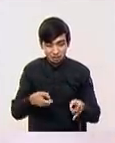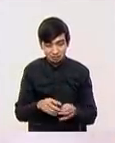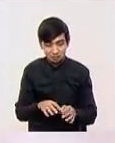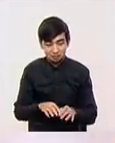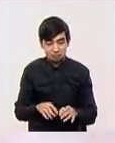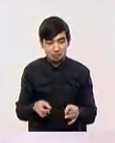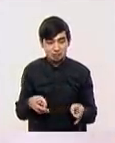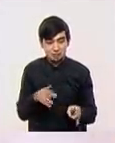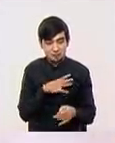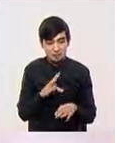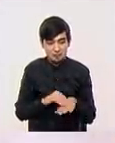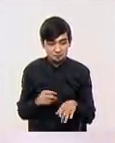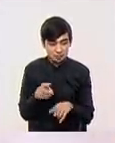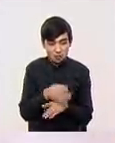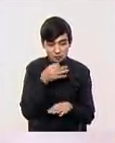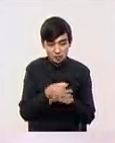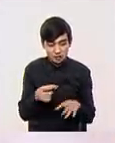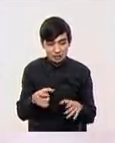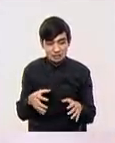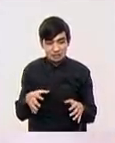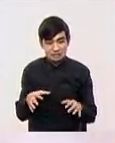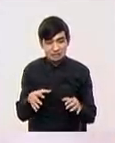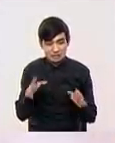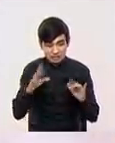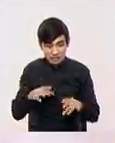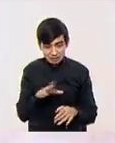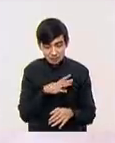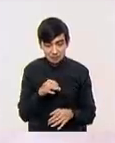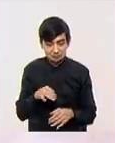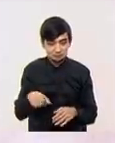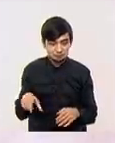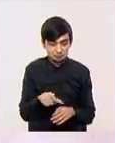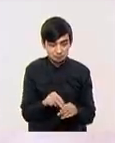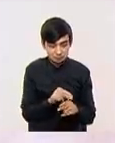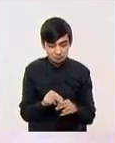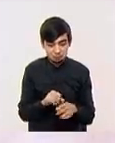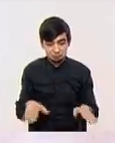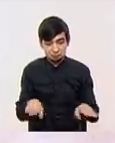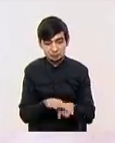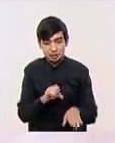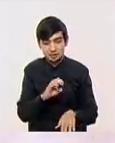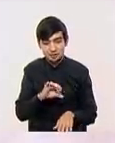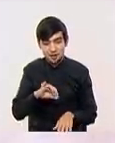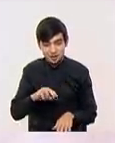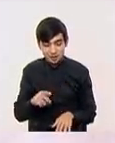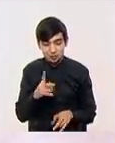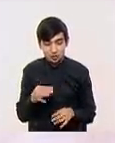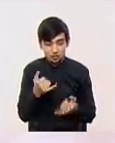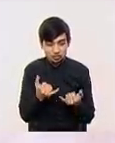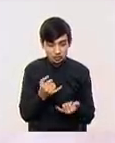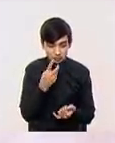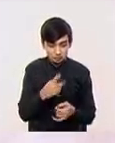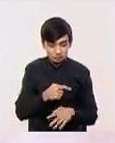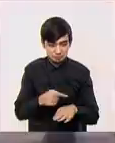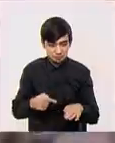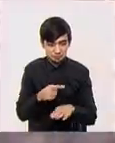ашық жатқан. Түнделетіп жауаптылар қармен қарбаласып, құбыр салып оның бетін асфальтпен жауыпты. Бірақ оның өзі қазір